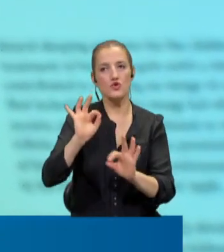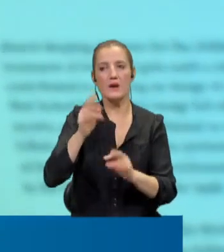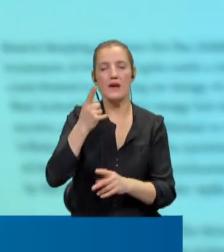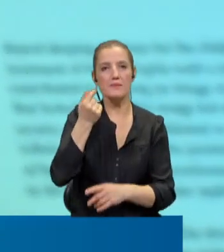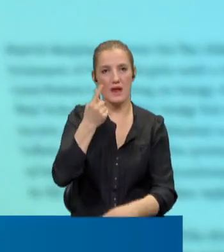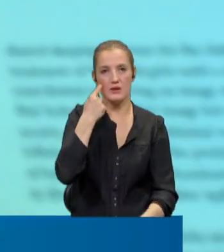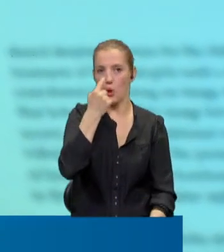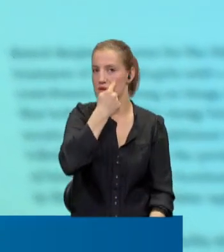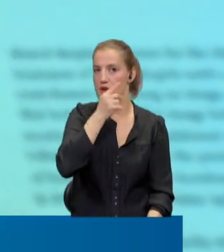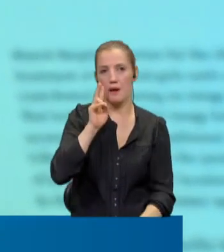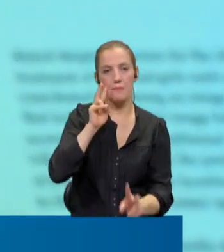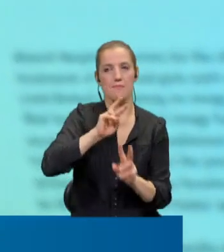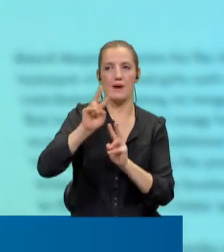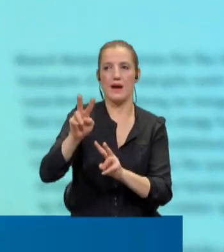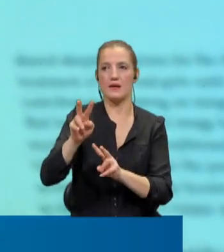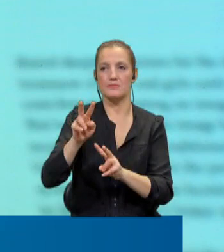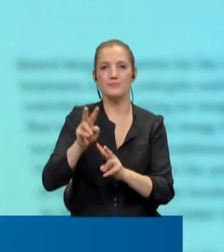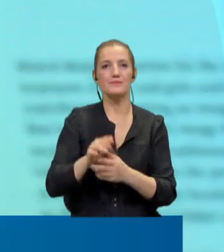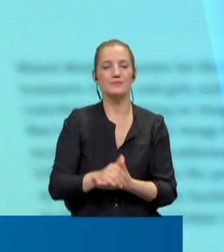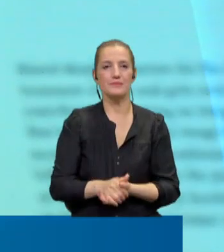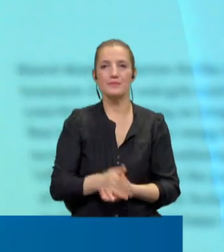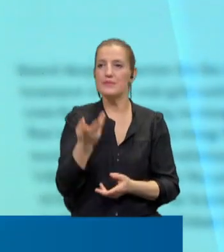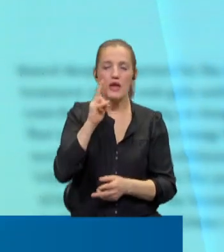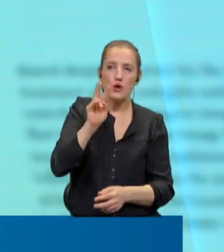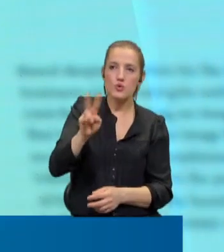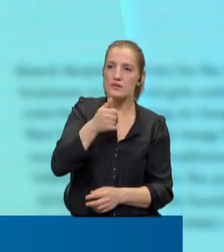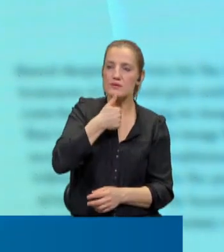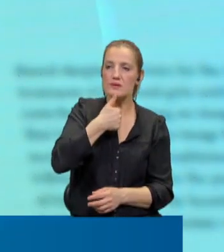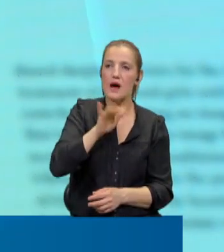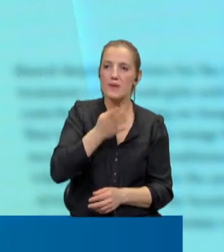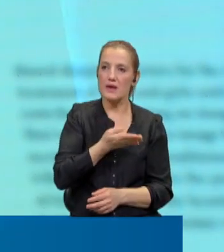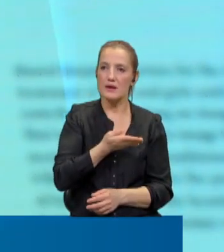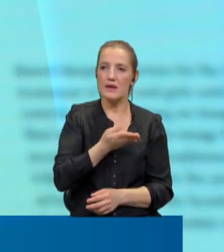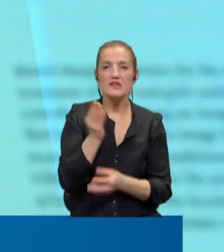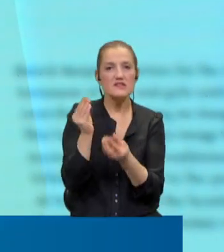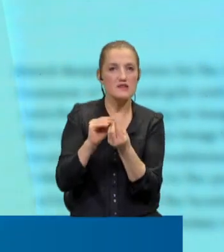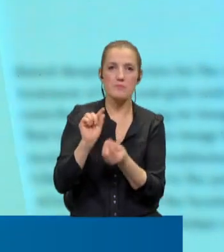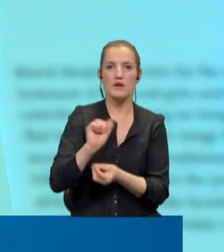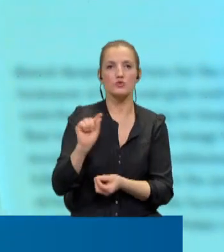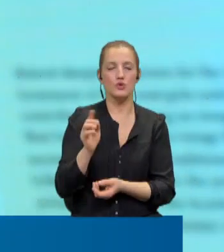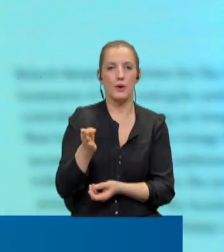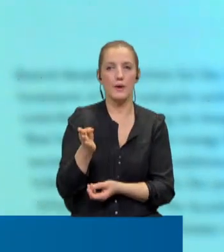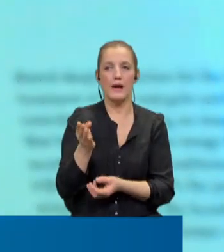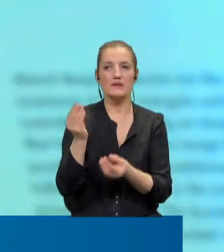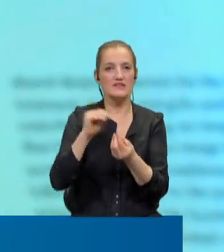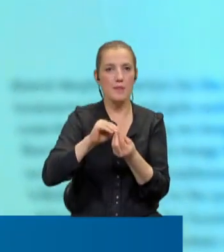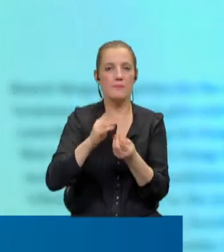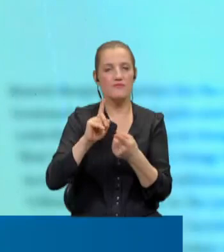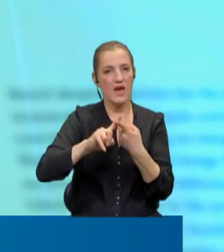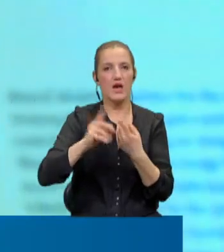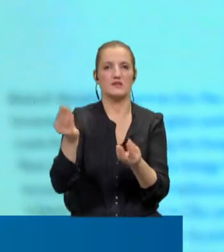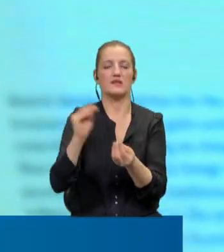biraz gözleri doğruyu girdiğimizde ne görüyorsun değil tabi zaman yazıyor galiba zam ve